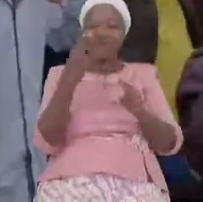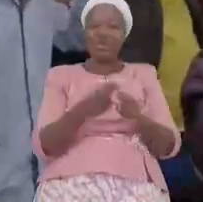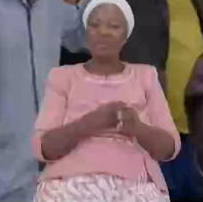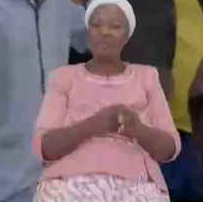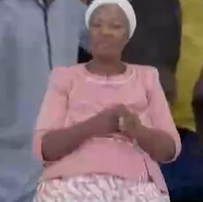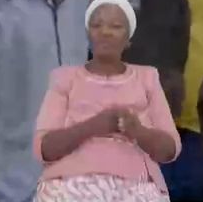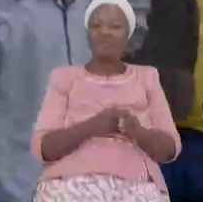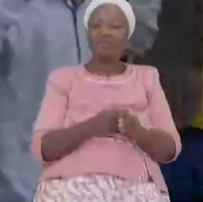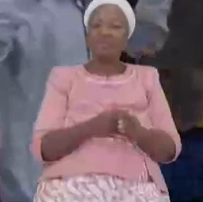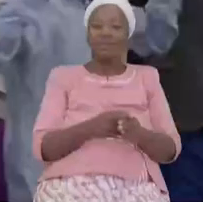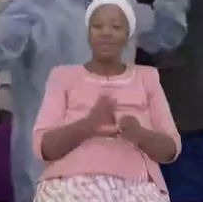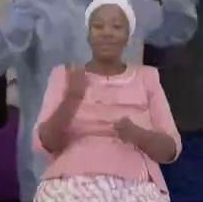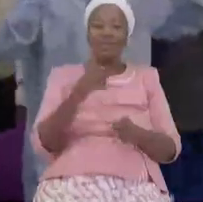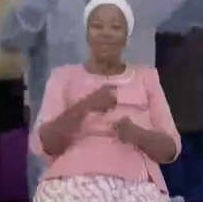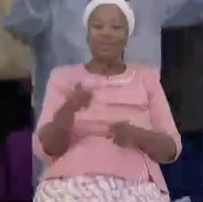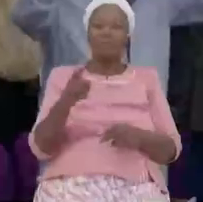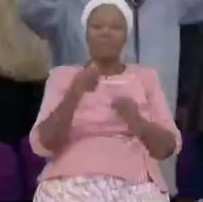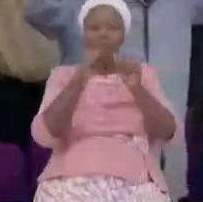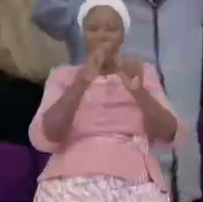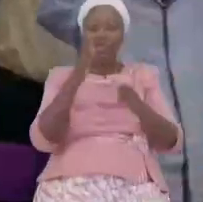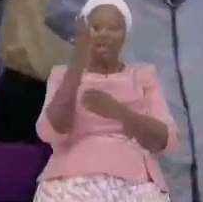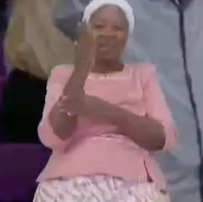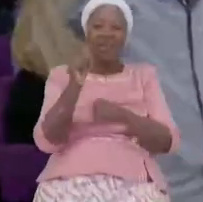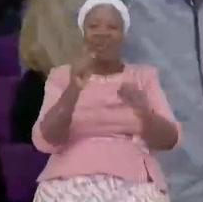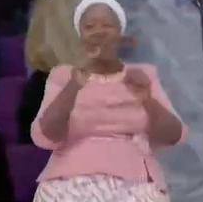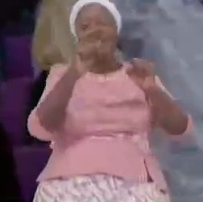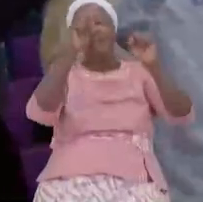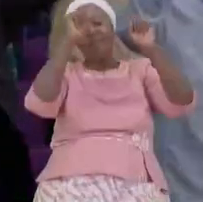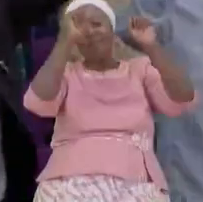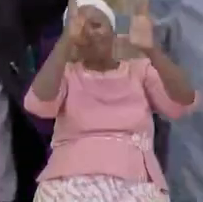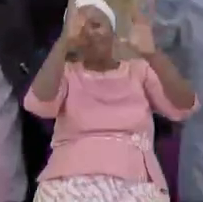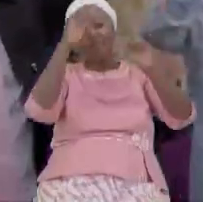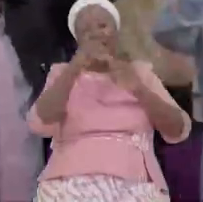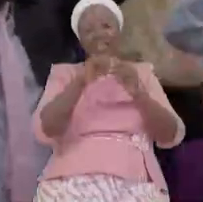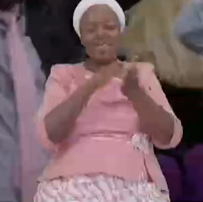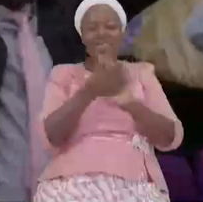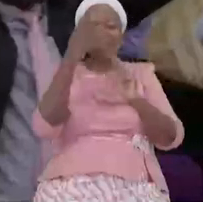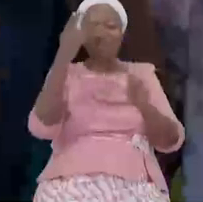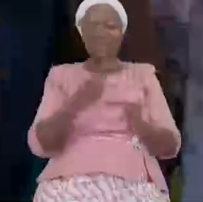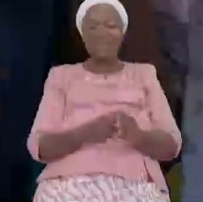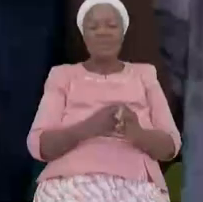Où sont ces mains bénies? Père, au nom de Jésus,